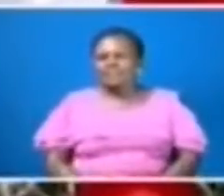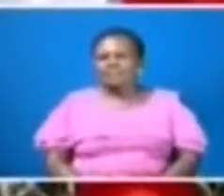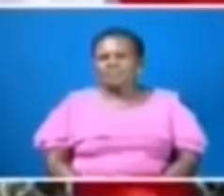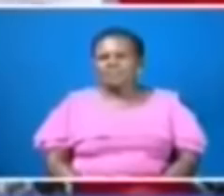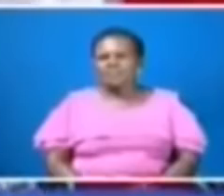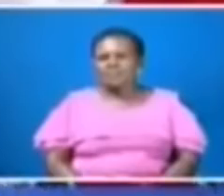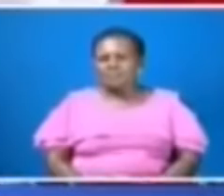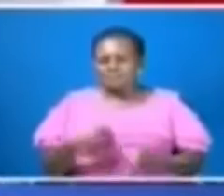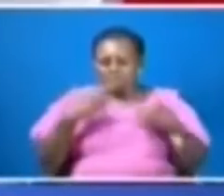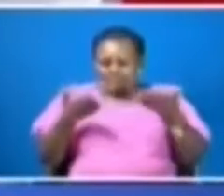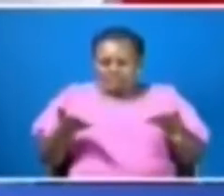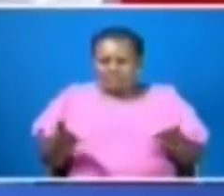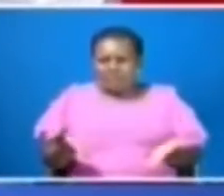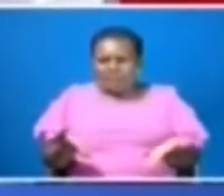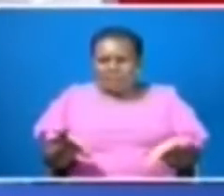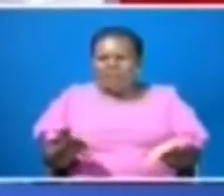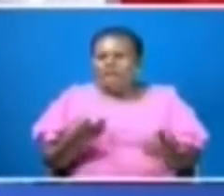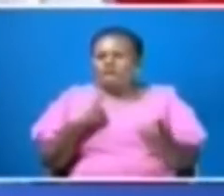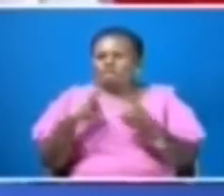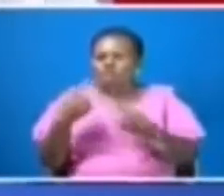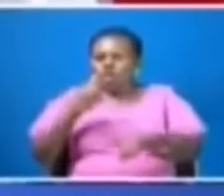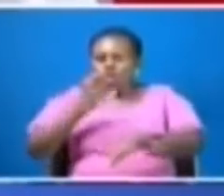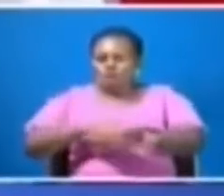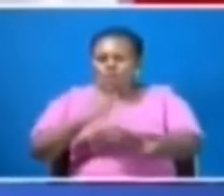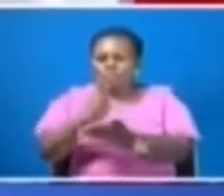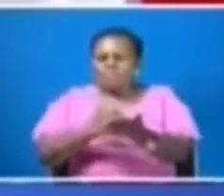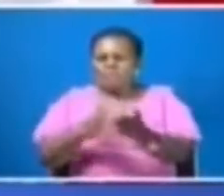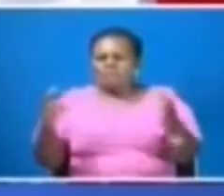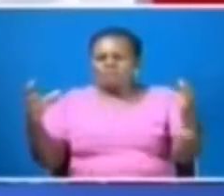Let's take a look. Niko hapa, nataka niongee kwa niaba ya chama cha ODM.